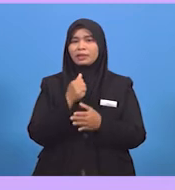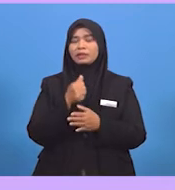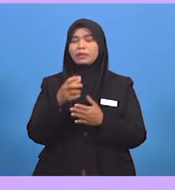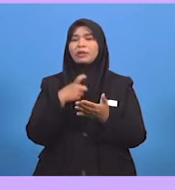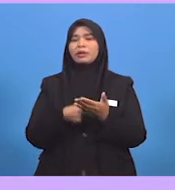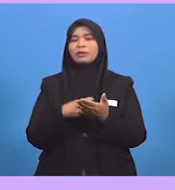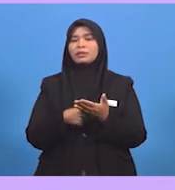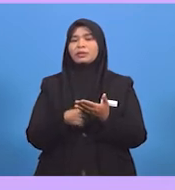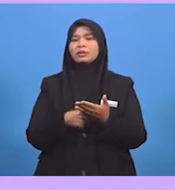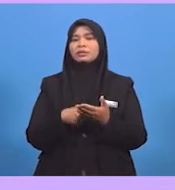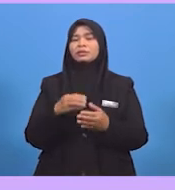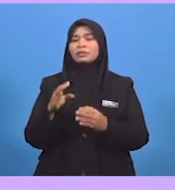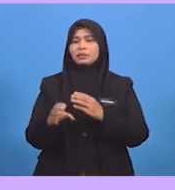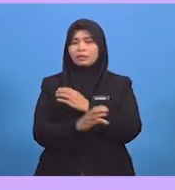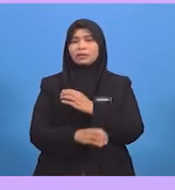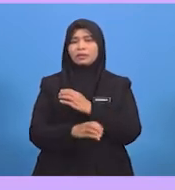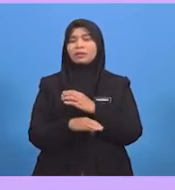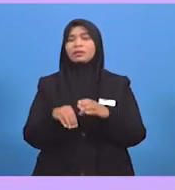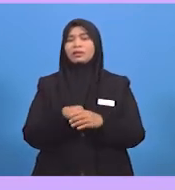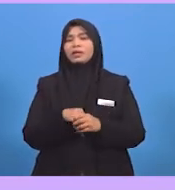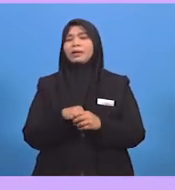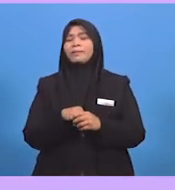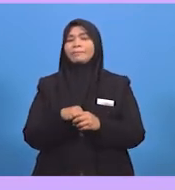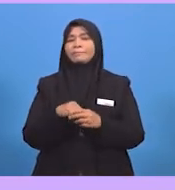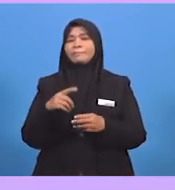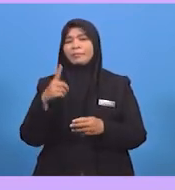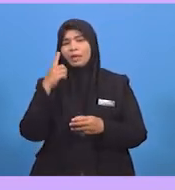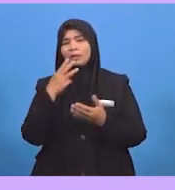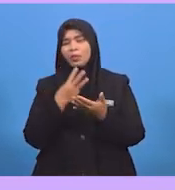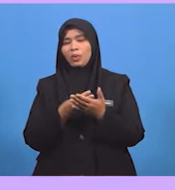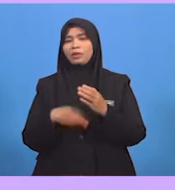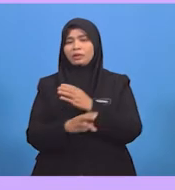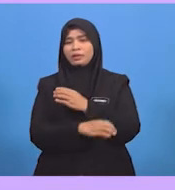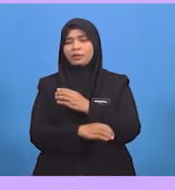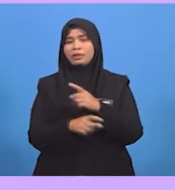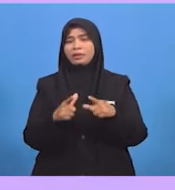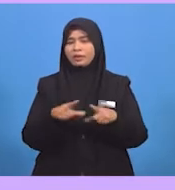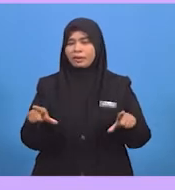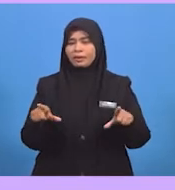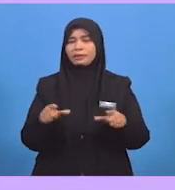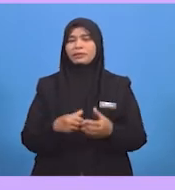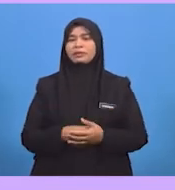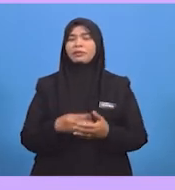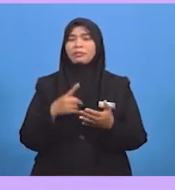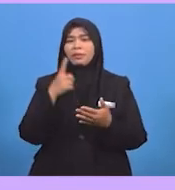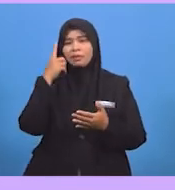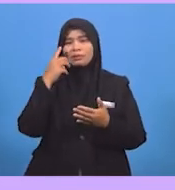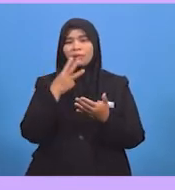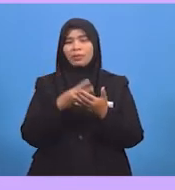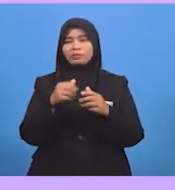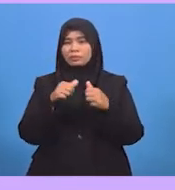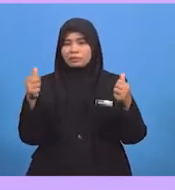asing sesebuah negara dalam sebutan mata wang negara lain atau disebut mata wang asing.